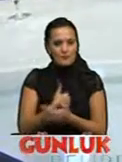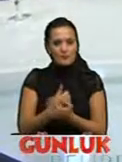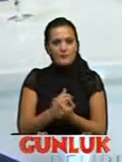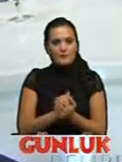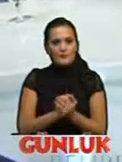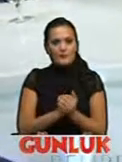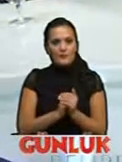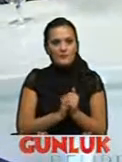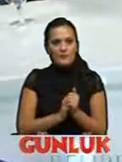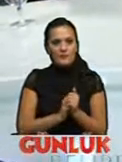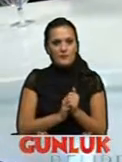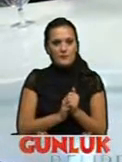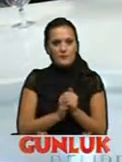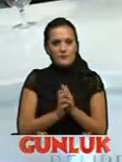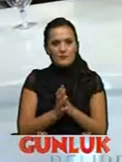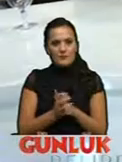Yaşasın.